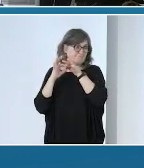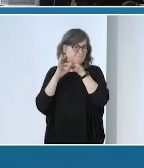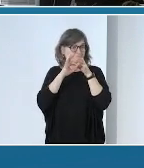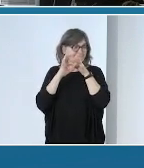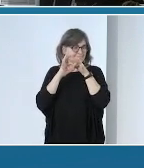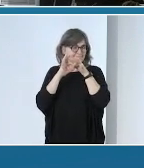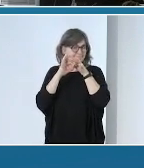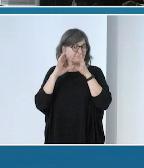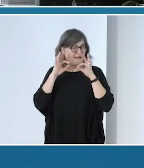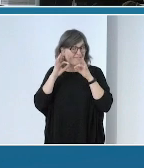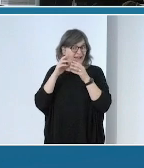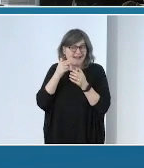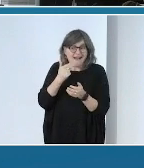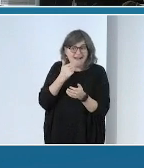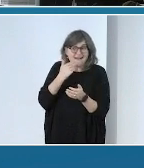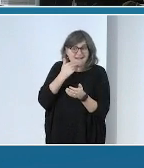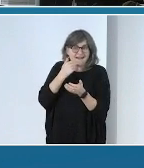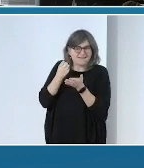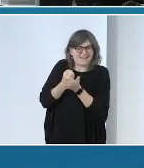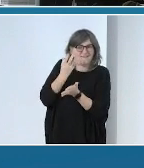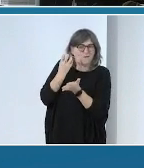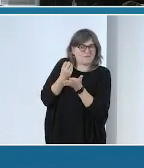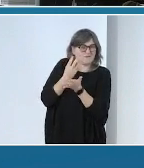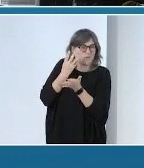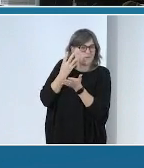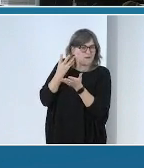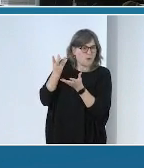la qualité des informations vestibulaires.